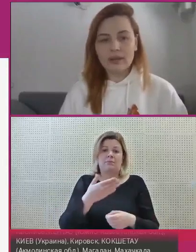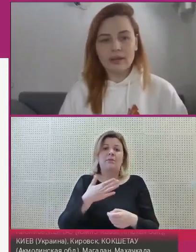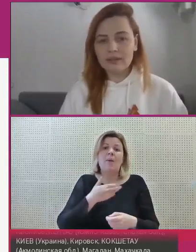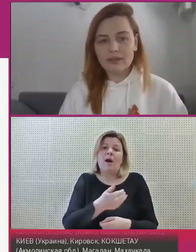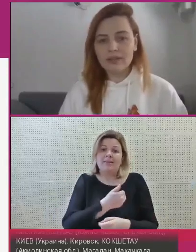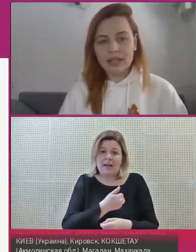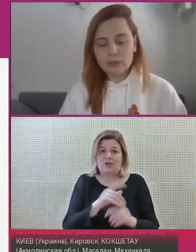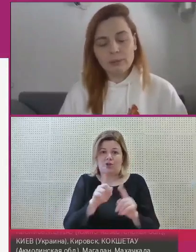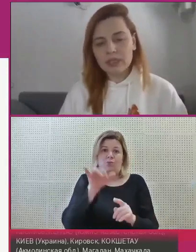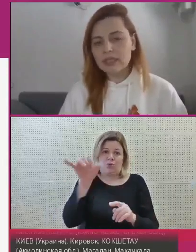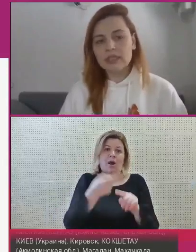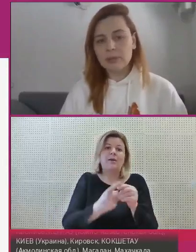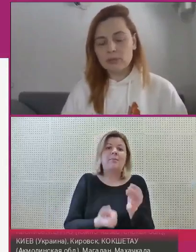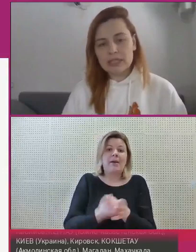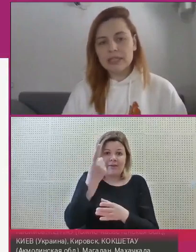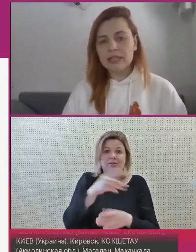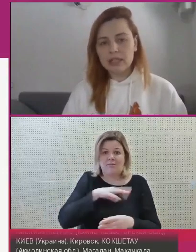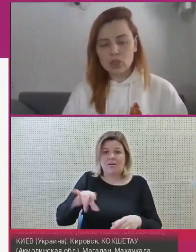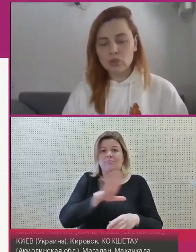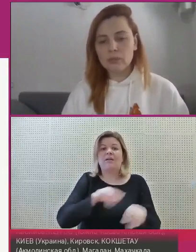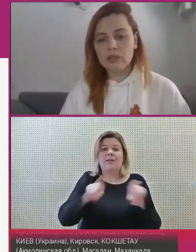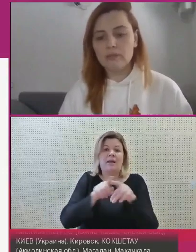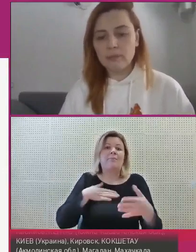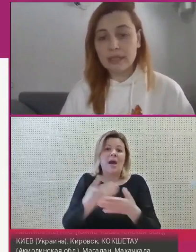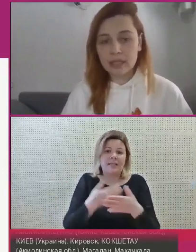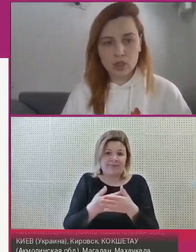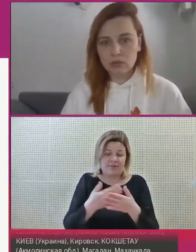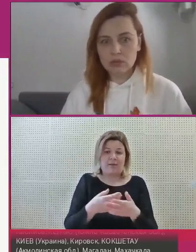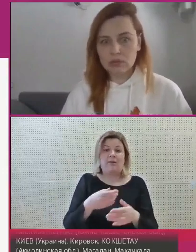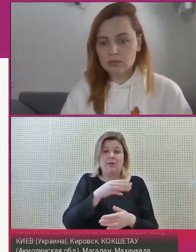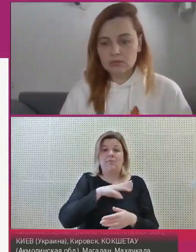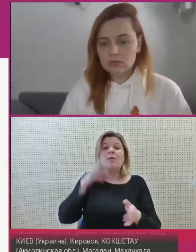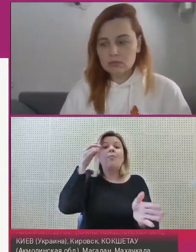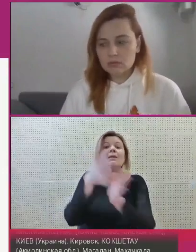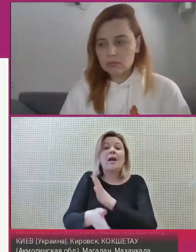Но на это мы потратили прям несколько лет, чтобы понять, что